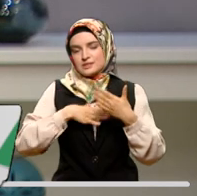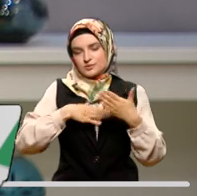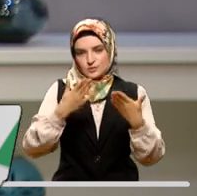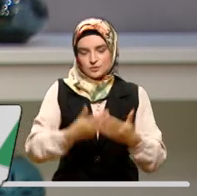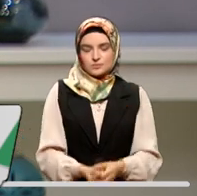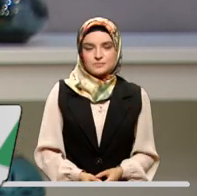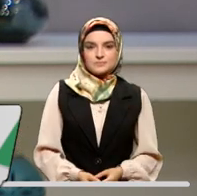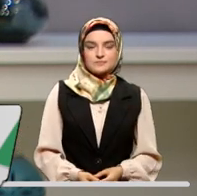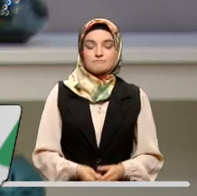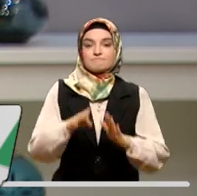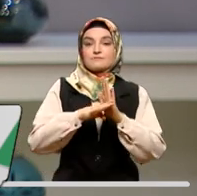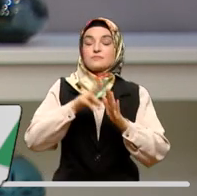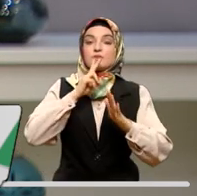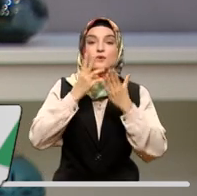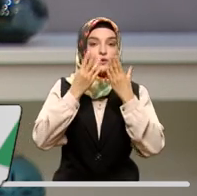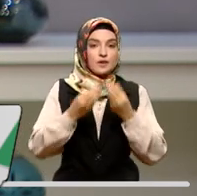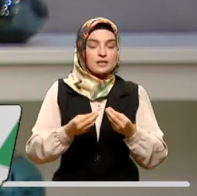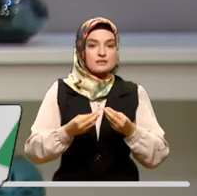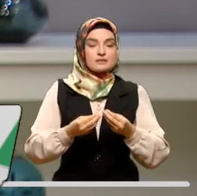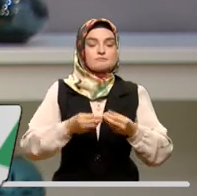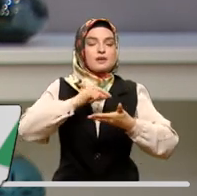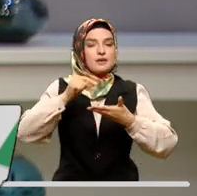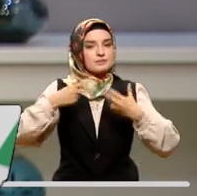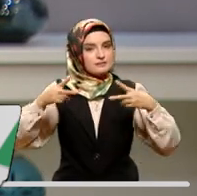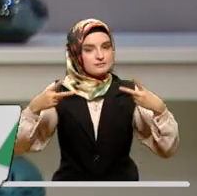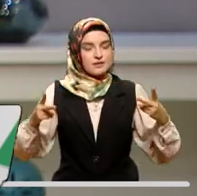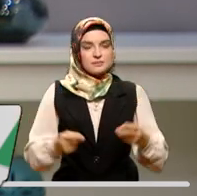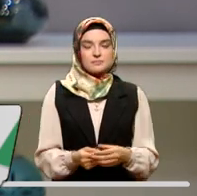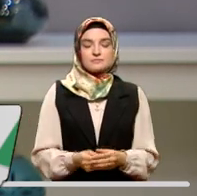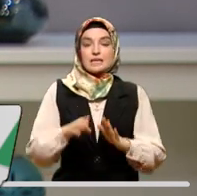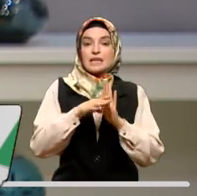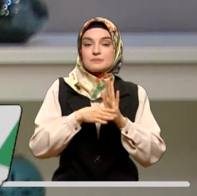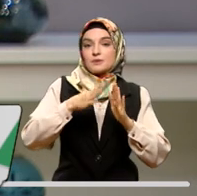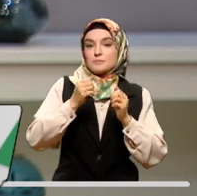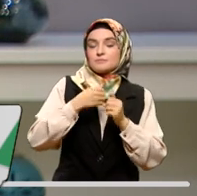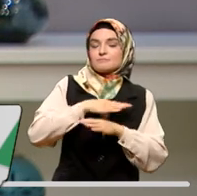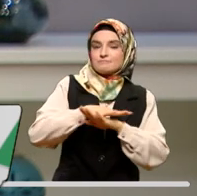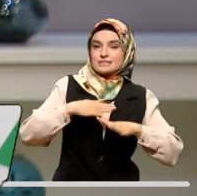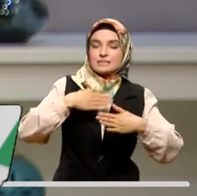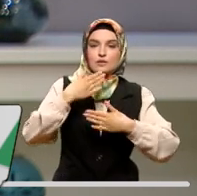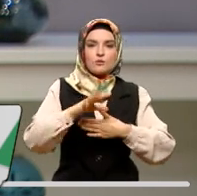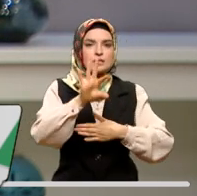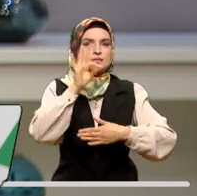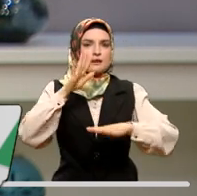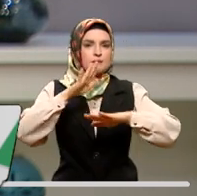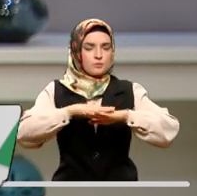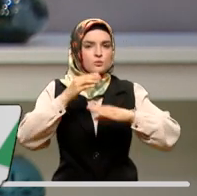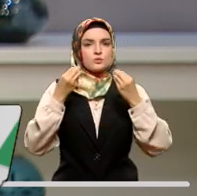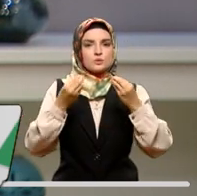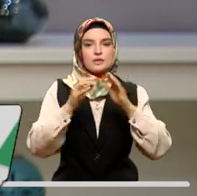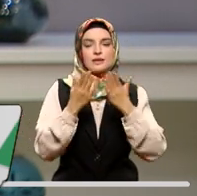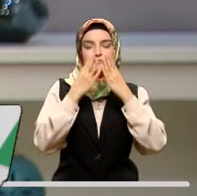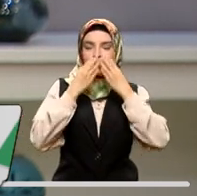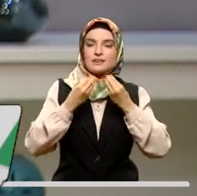rica ediyoruz. Yayınımız sona erene kadar etiket gerçekleştirebilirsiniz. Yayınımız bittiğinde ise hemen biz bu çekilişi yapıp bu güzel kitapları size